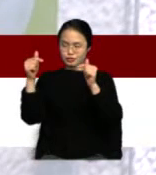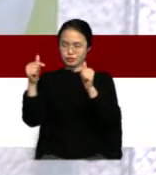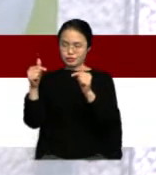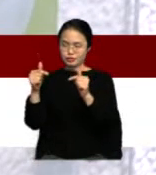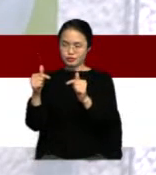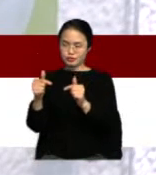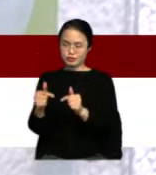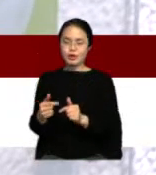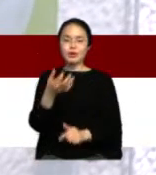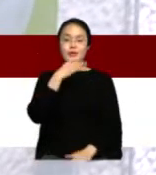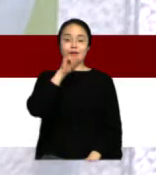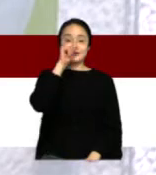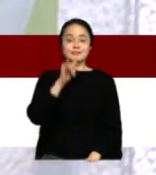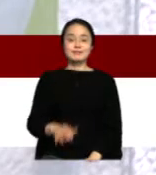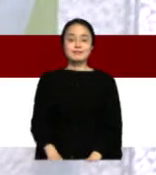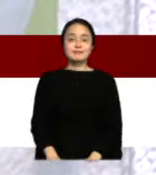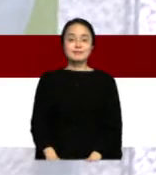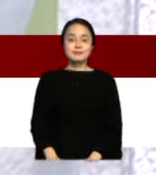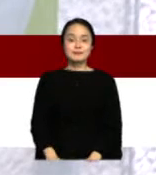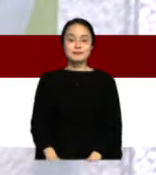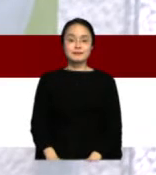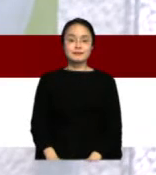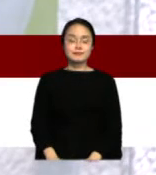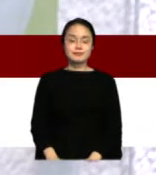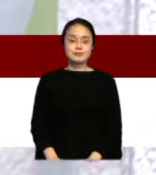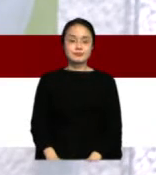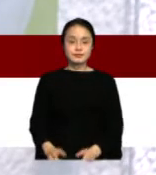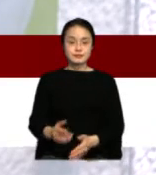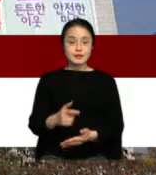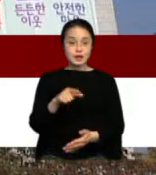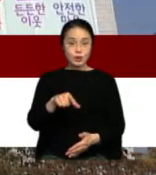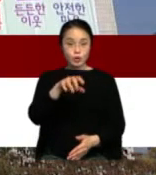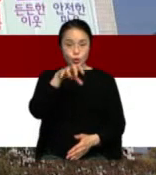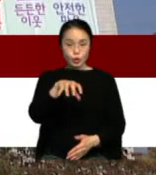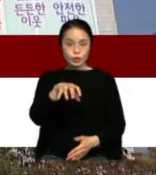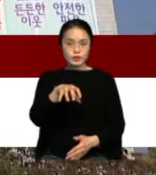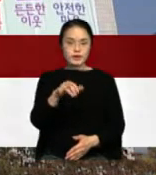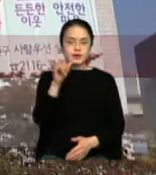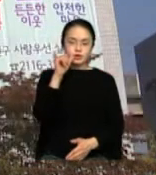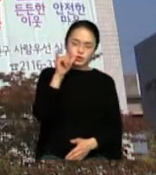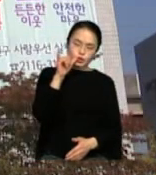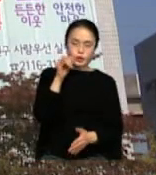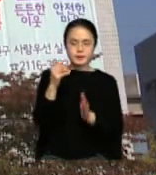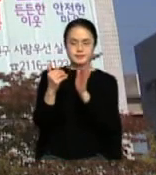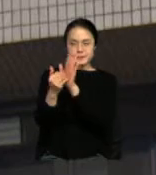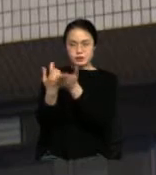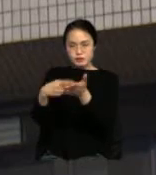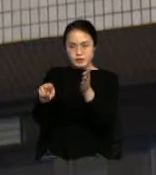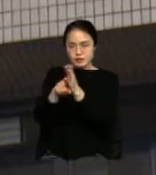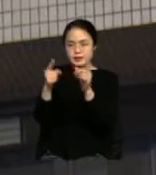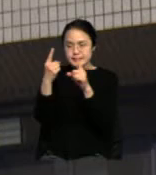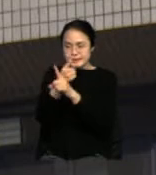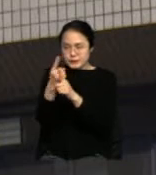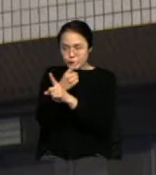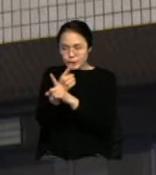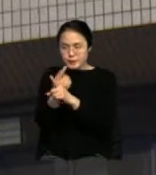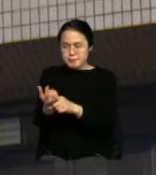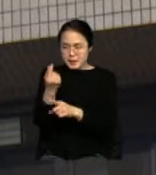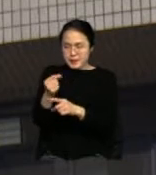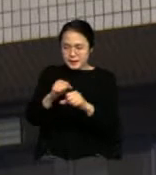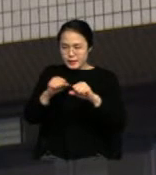하락했다 고 덧붙였습니다 군은 고위험군 집중 예방 프로그램을 연계해 조기 치료의 앞장선다는